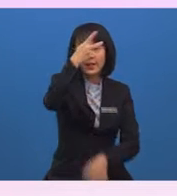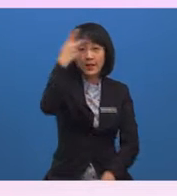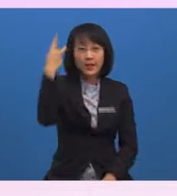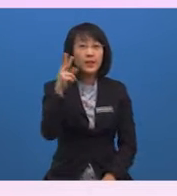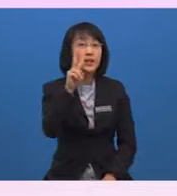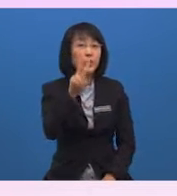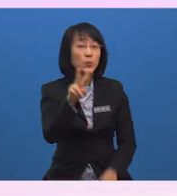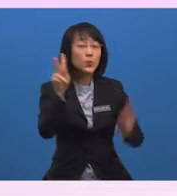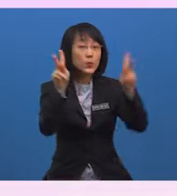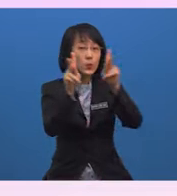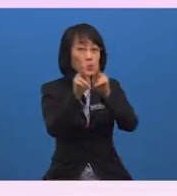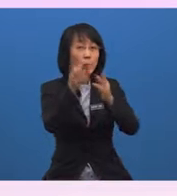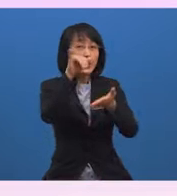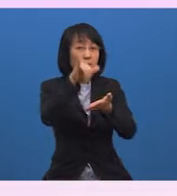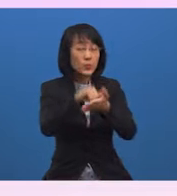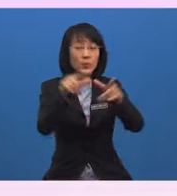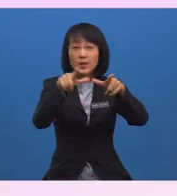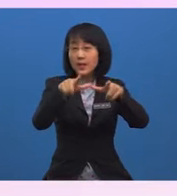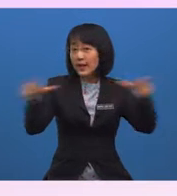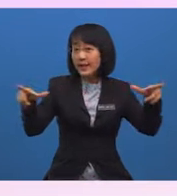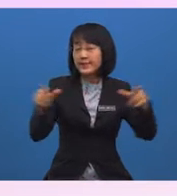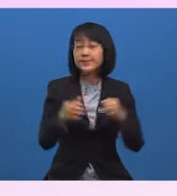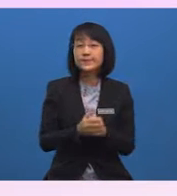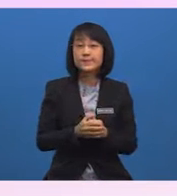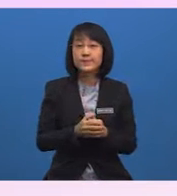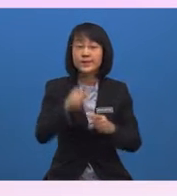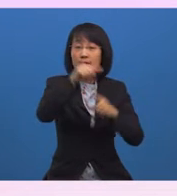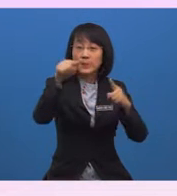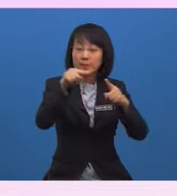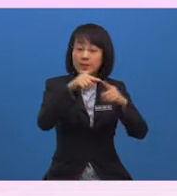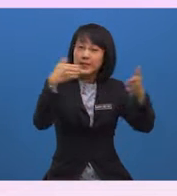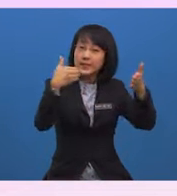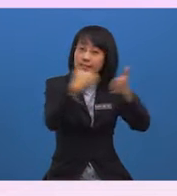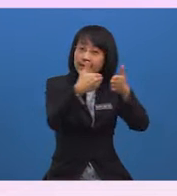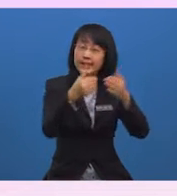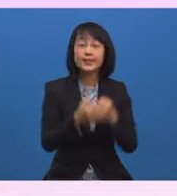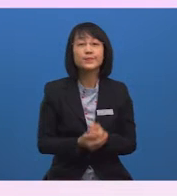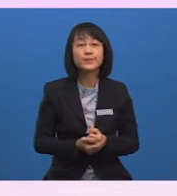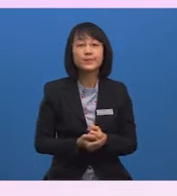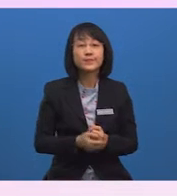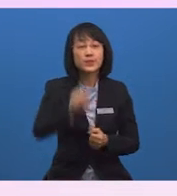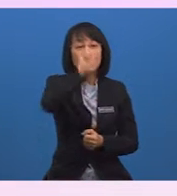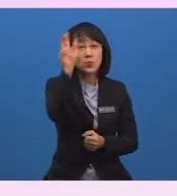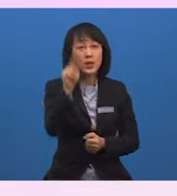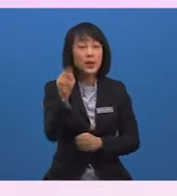kutub itu berlainan apabila didekatkan. Bagi soalan B,